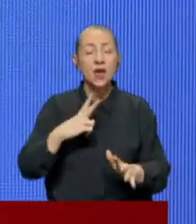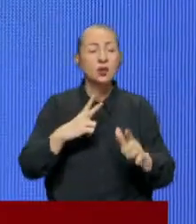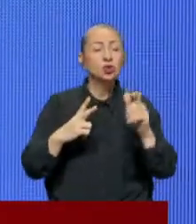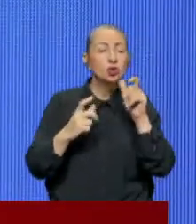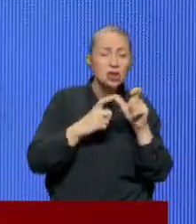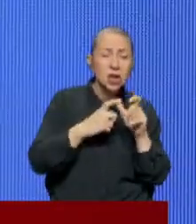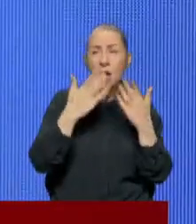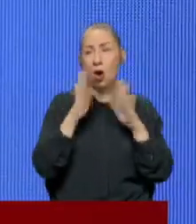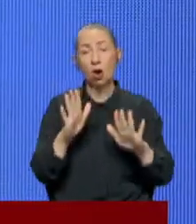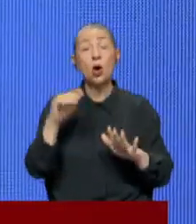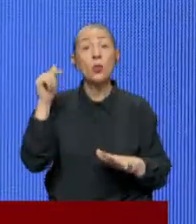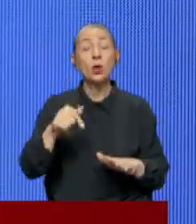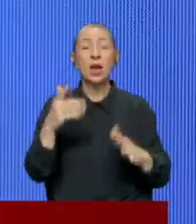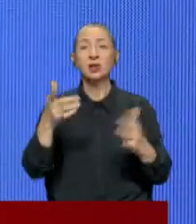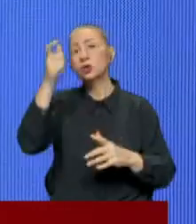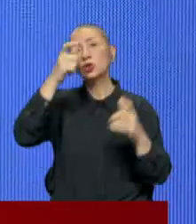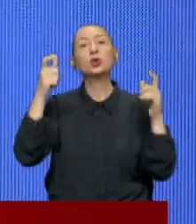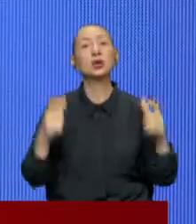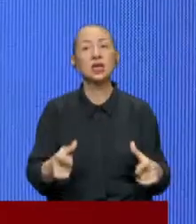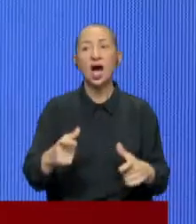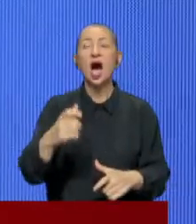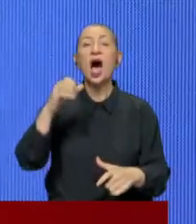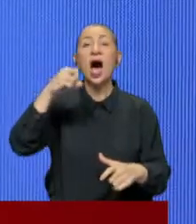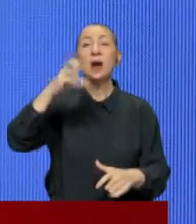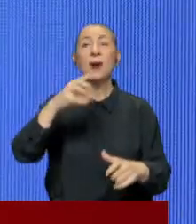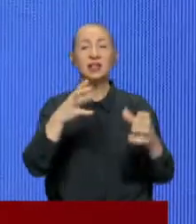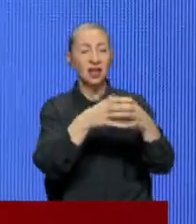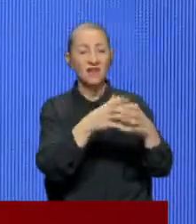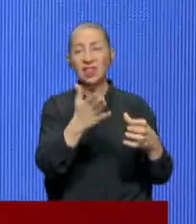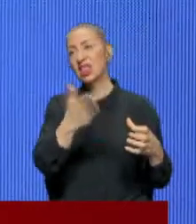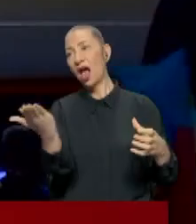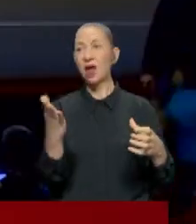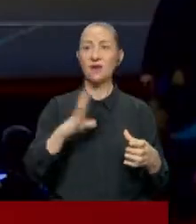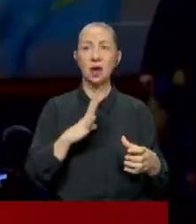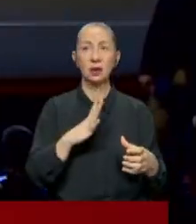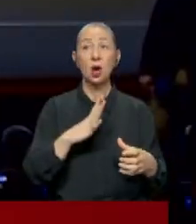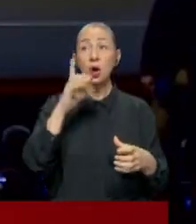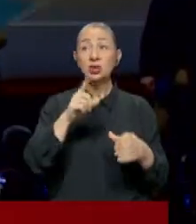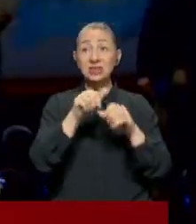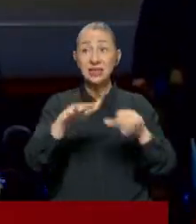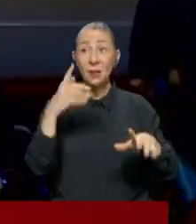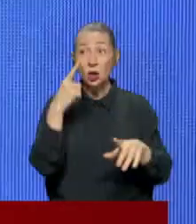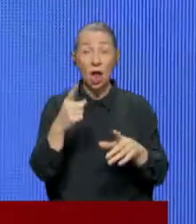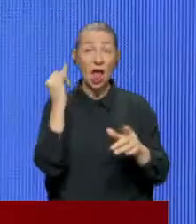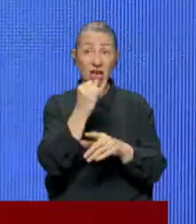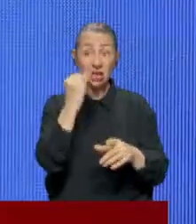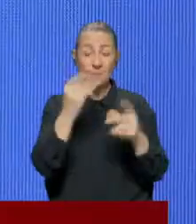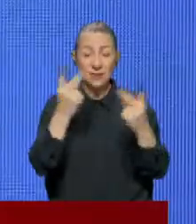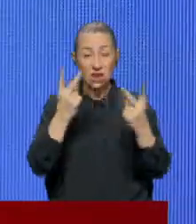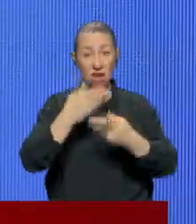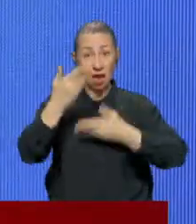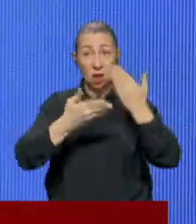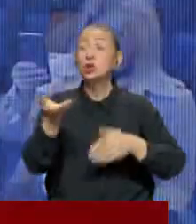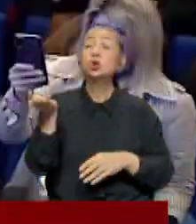Sünni yok. Bugün artık Türkiye'de AK Partililer ve diğerleri var. Önce sisteme dönük eleştirilerini, mesajlarını